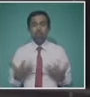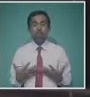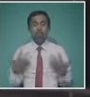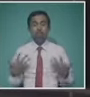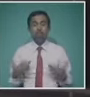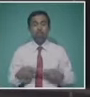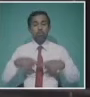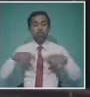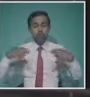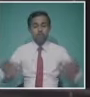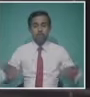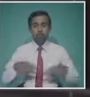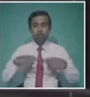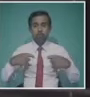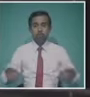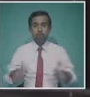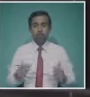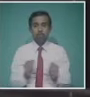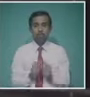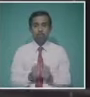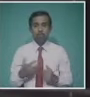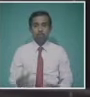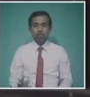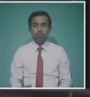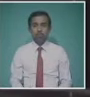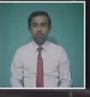दाने वेदम करवी खटयतु करा